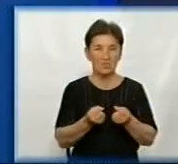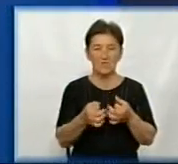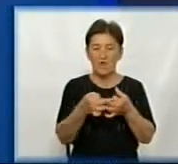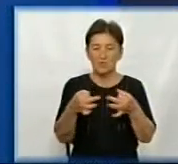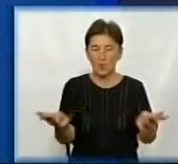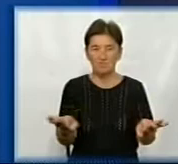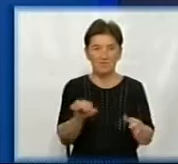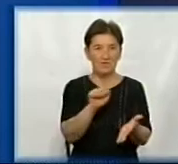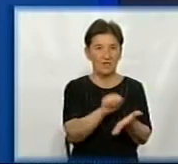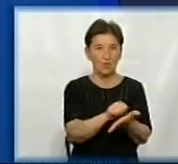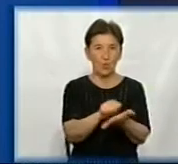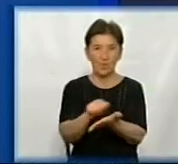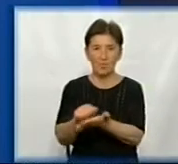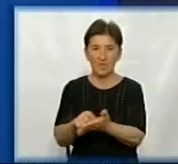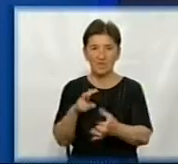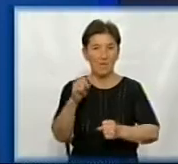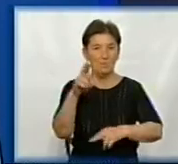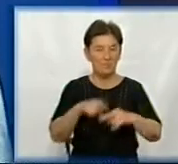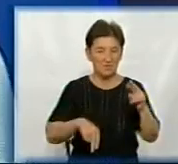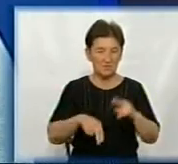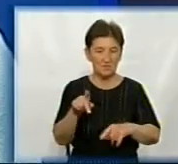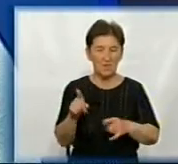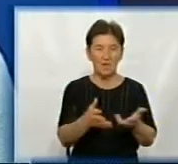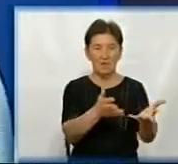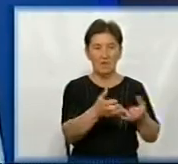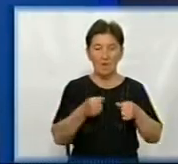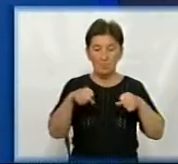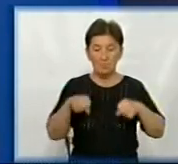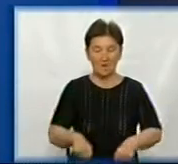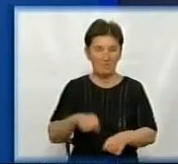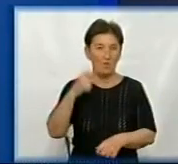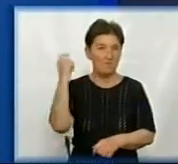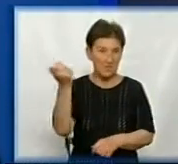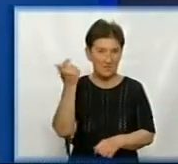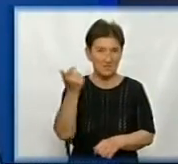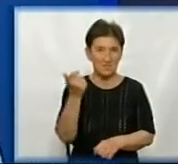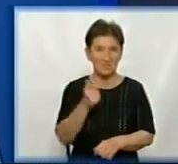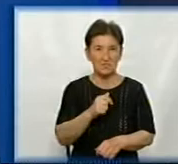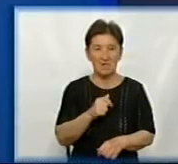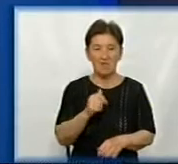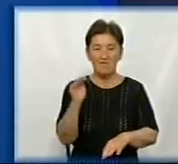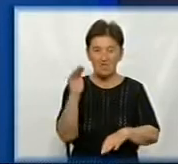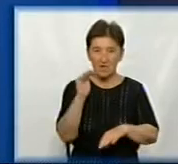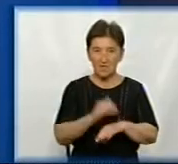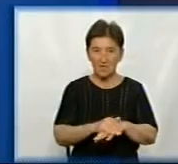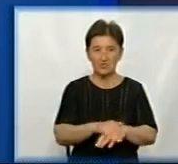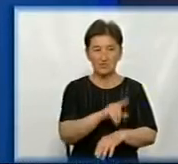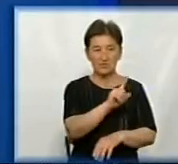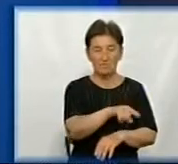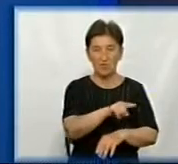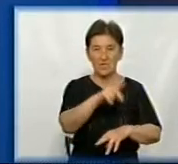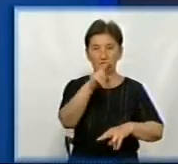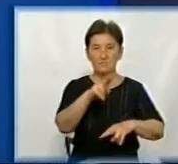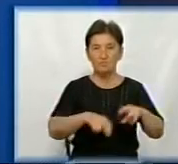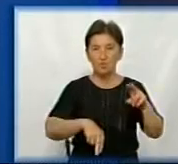будівництво. От. І отримала свідоцтво про право власності. Тобто вони їх, фактично, вони їх збудували, ці